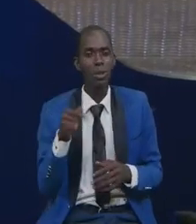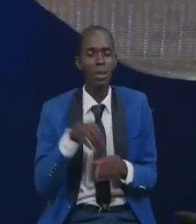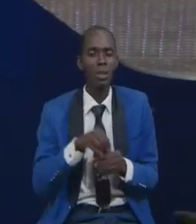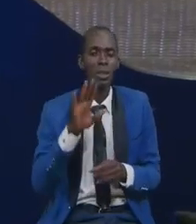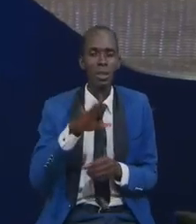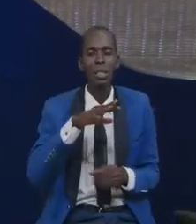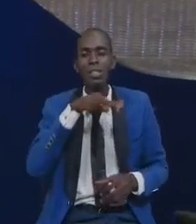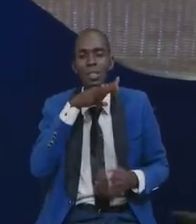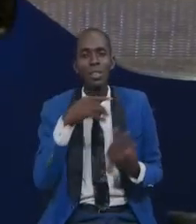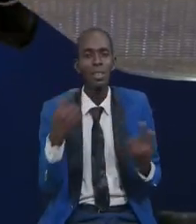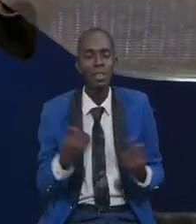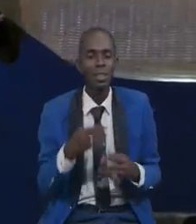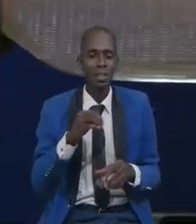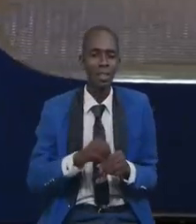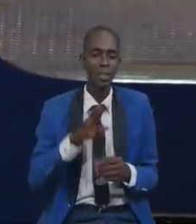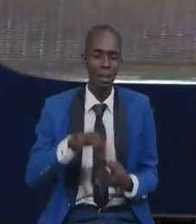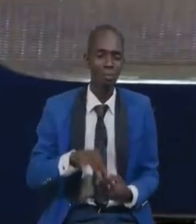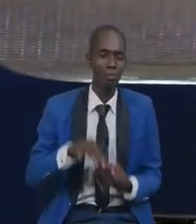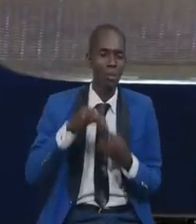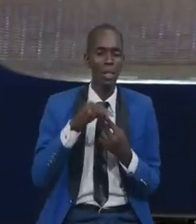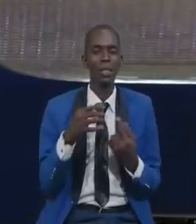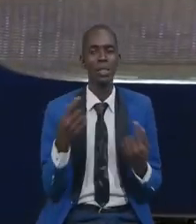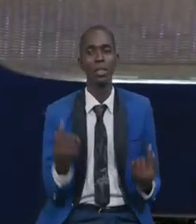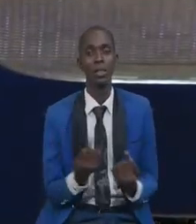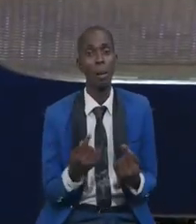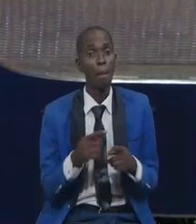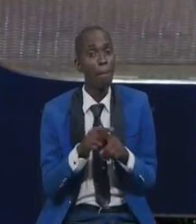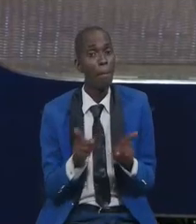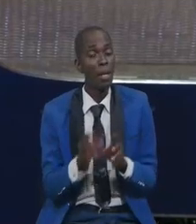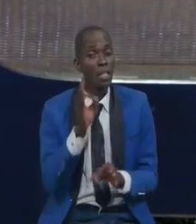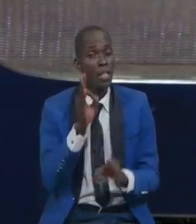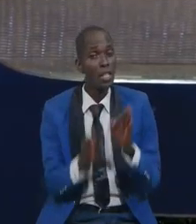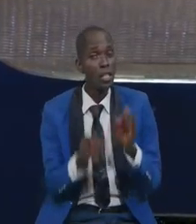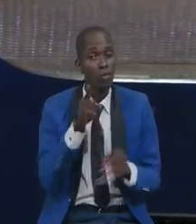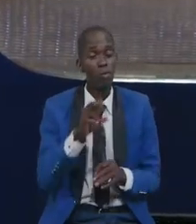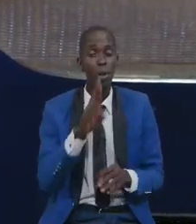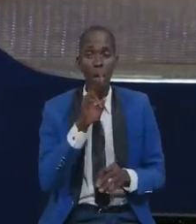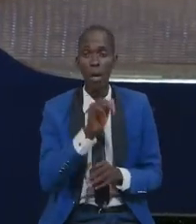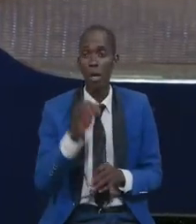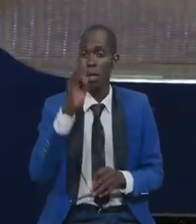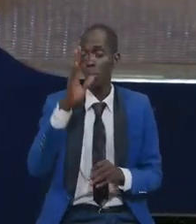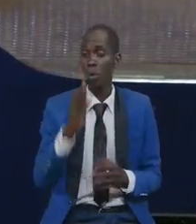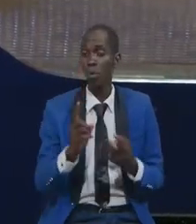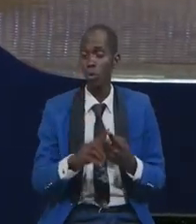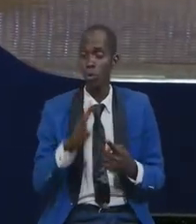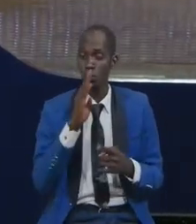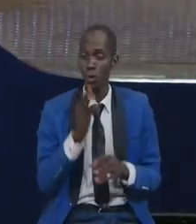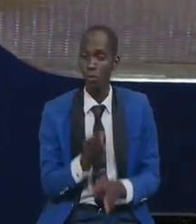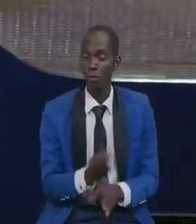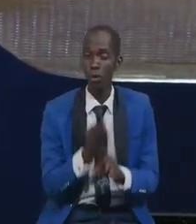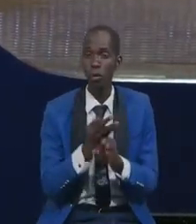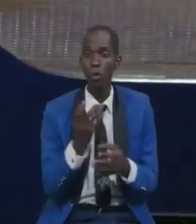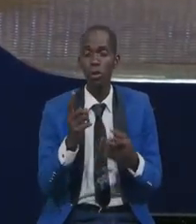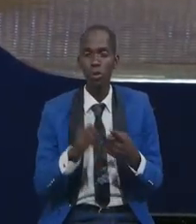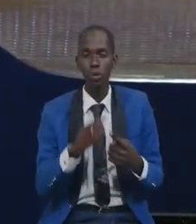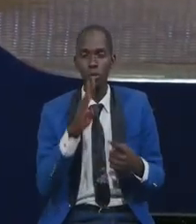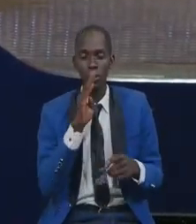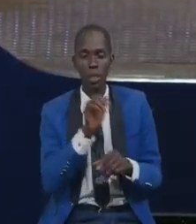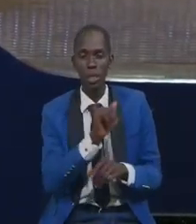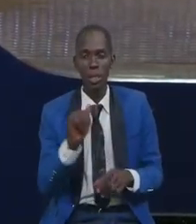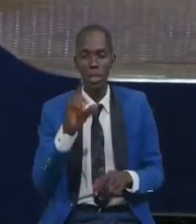péché particulier. Mais, si vous êtes un prédicateur et vous voulez être fidèle à celui qui vous a appelé, vous voulez être un Daniel